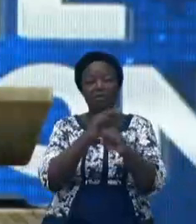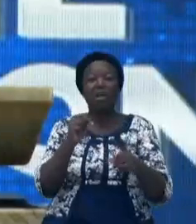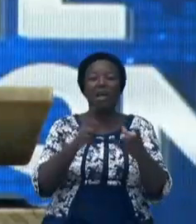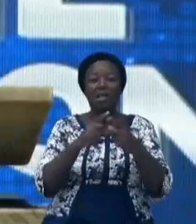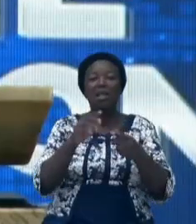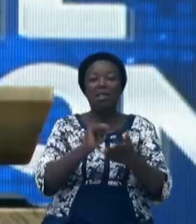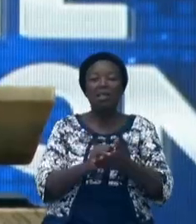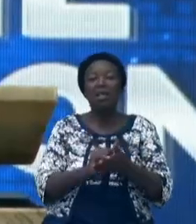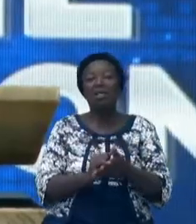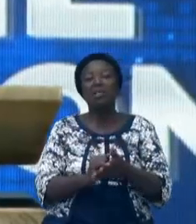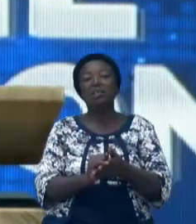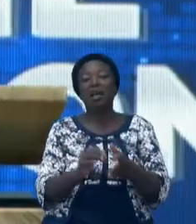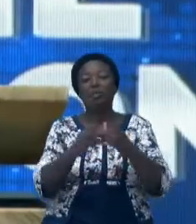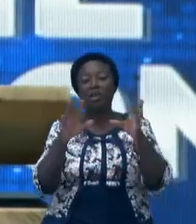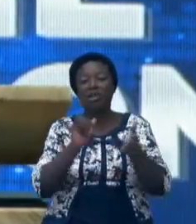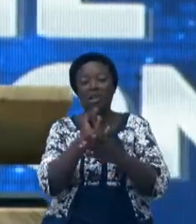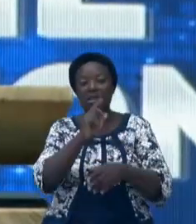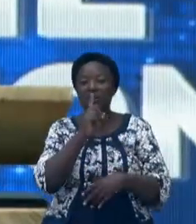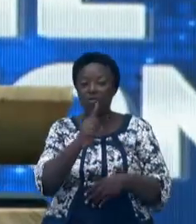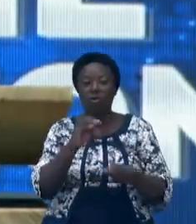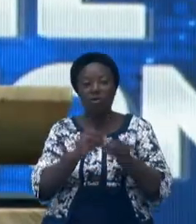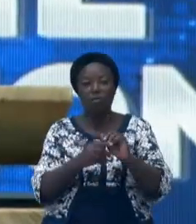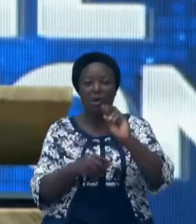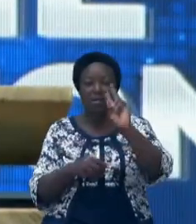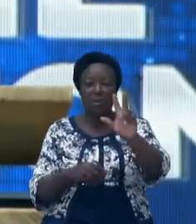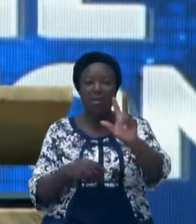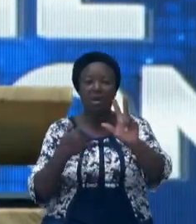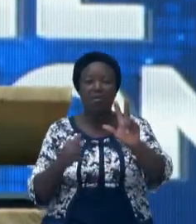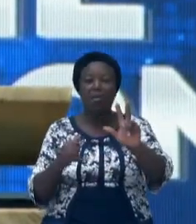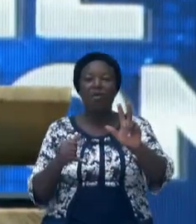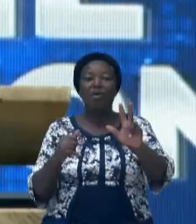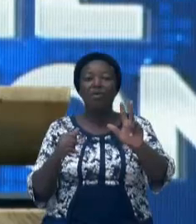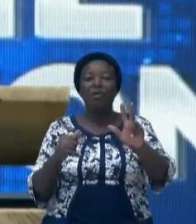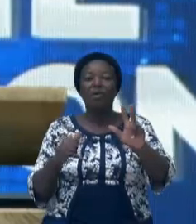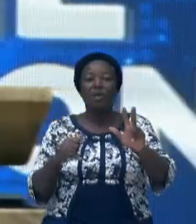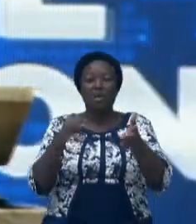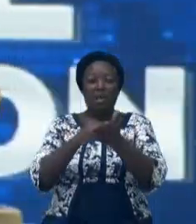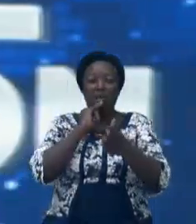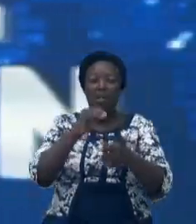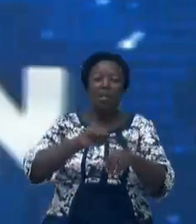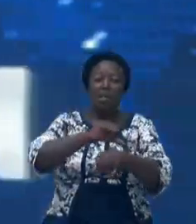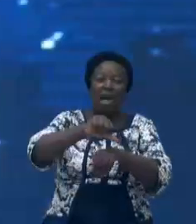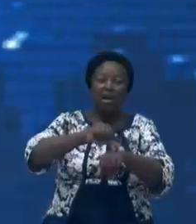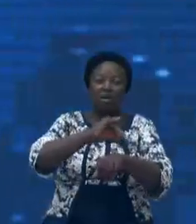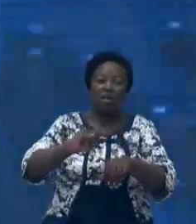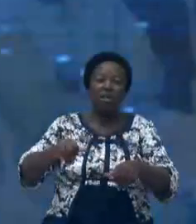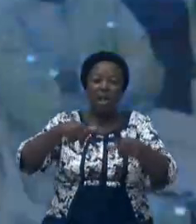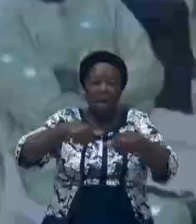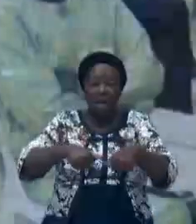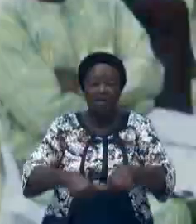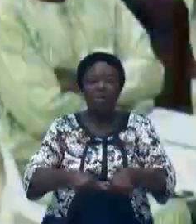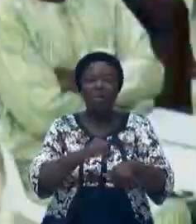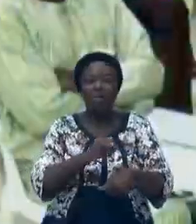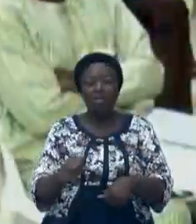l'abondance assuré troisième point maintenant l'option